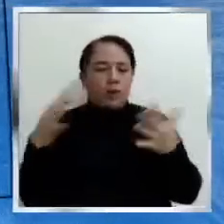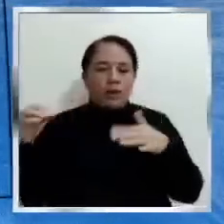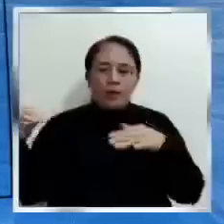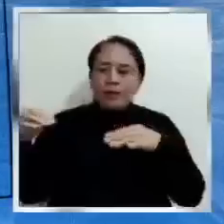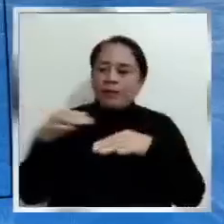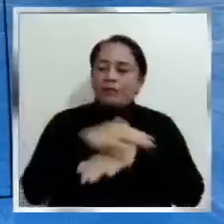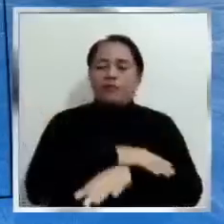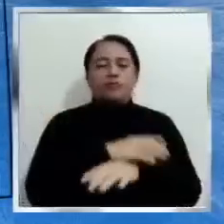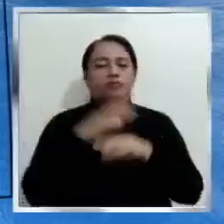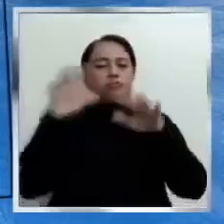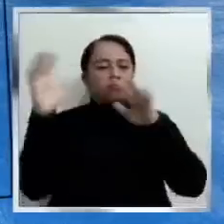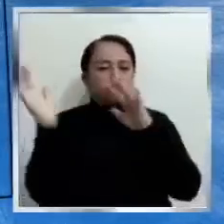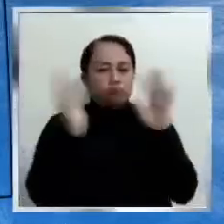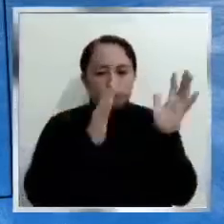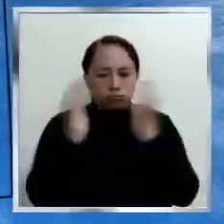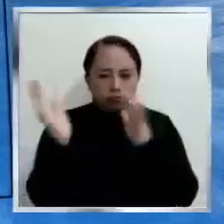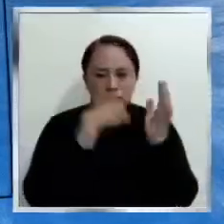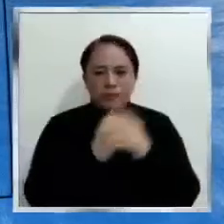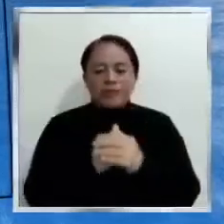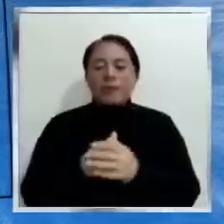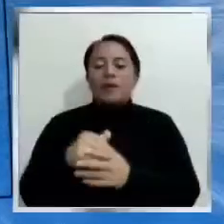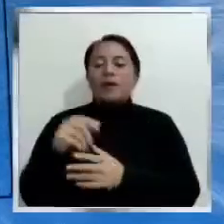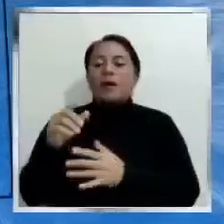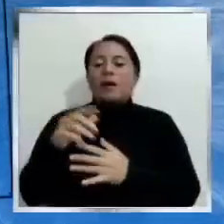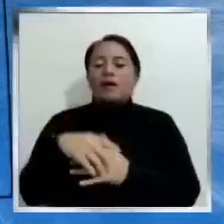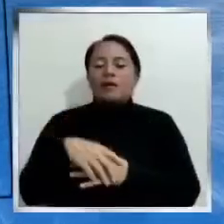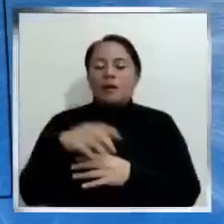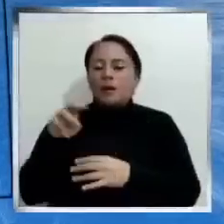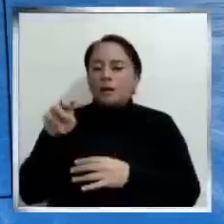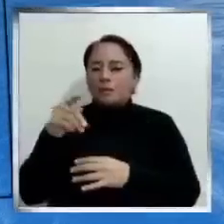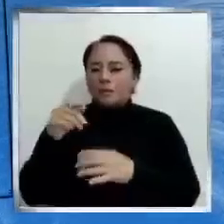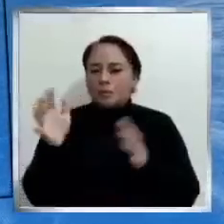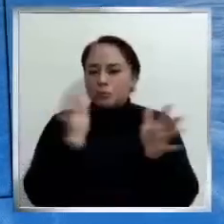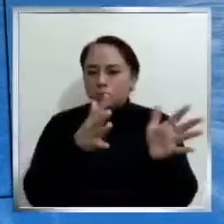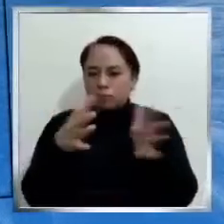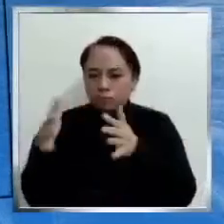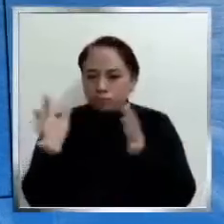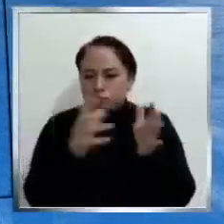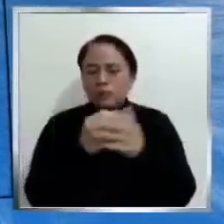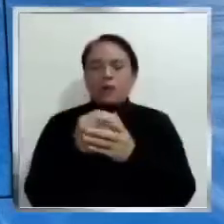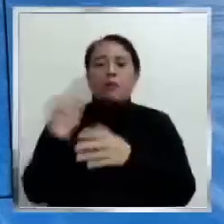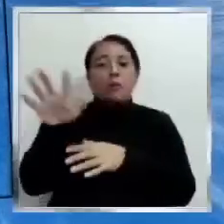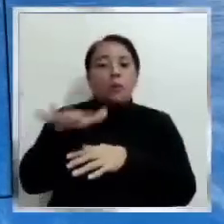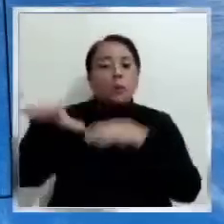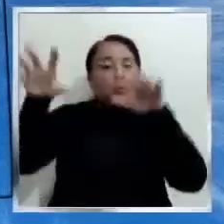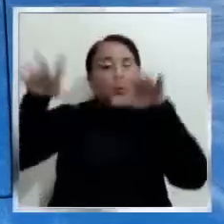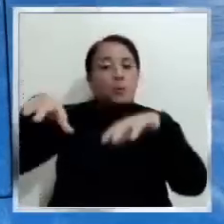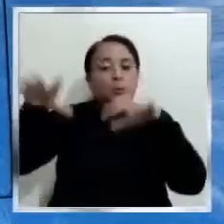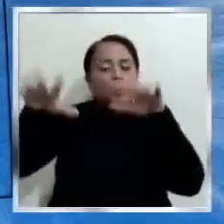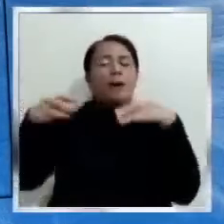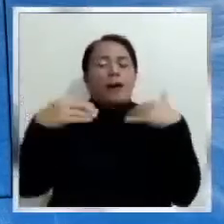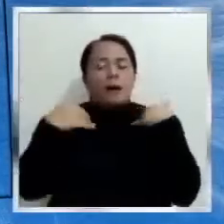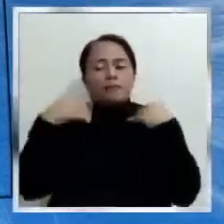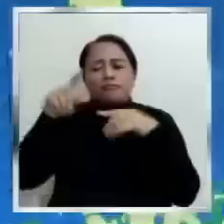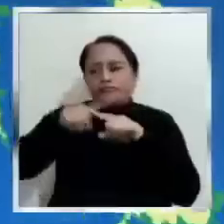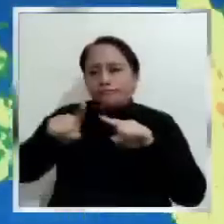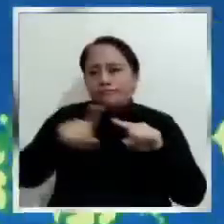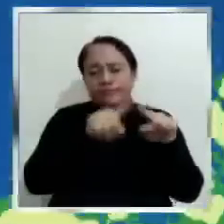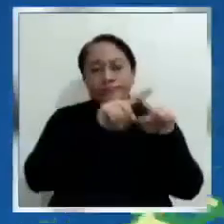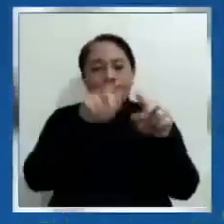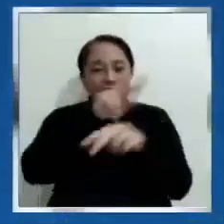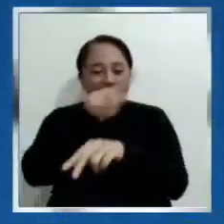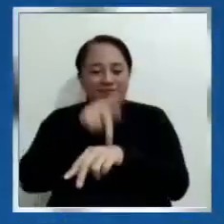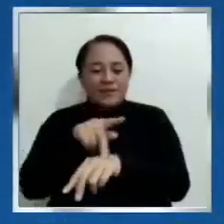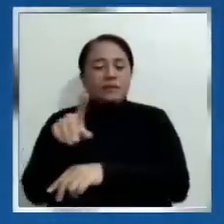Rosal. Amihan at localized thunderstorms ang maaaring magpaulan sa ilang bahagi ng bansa. Base sa datos ng